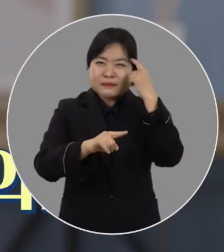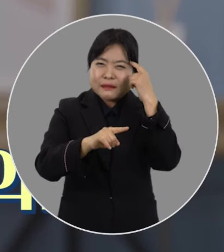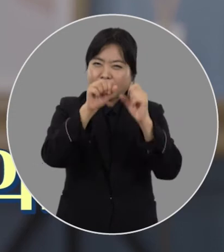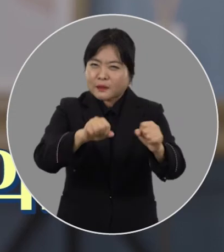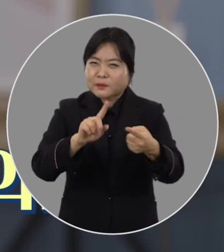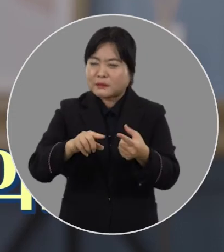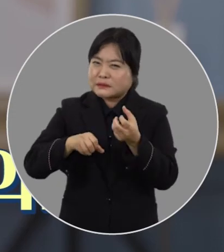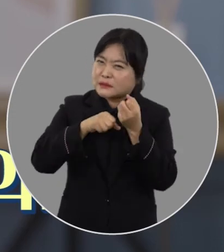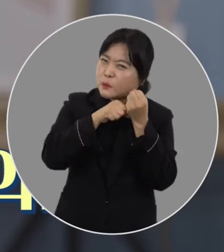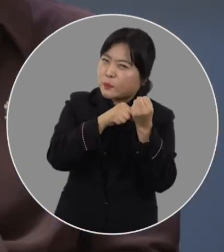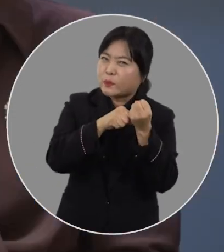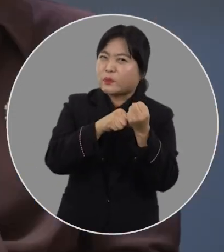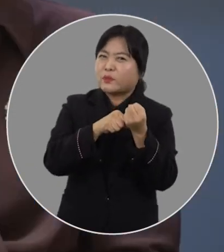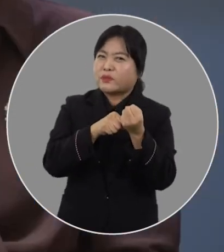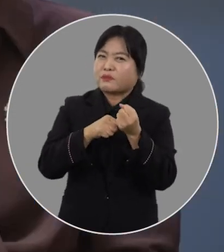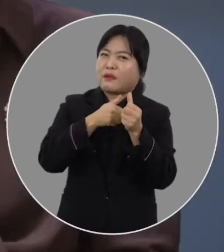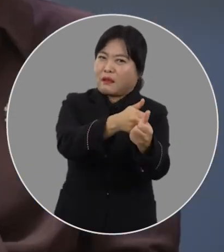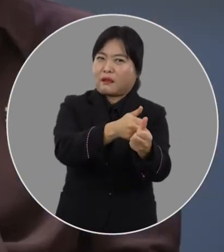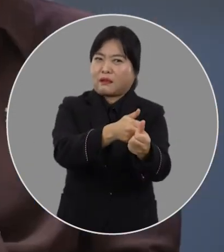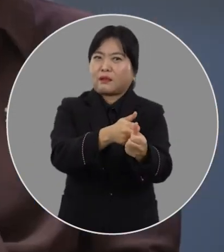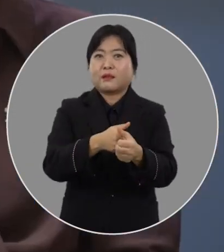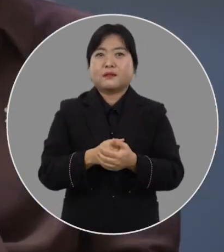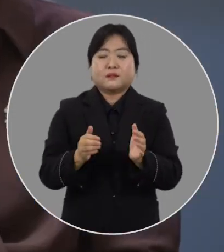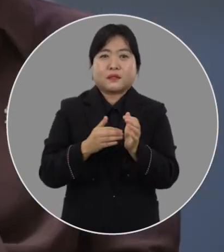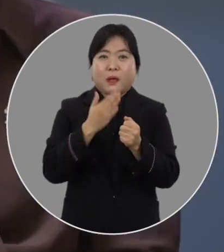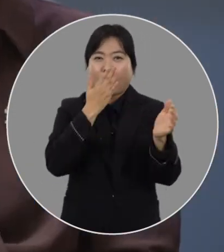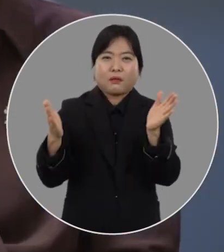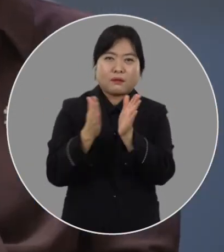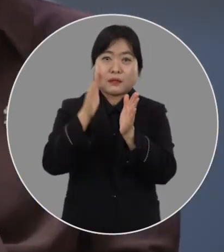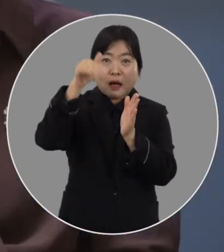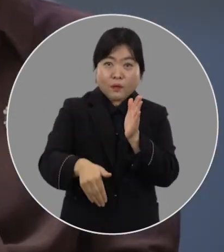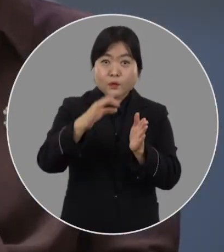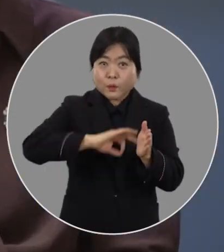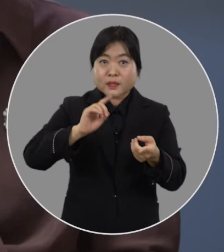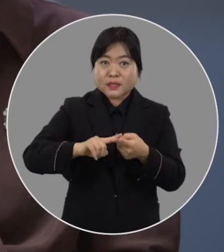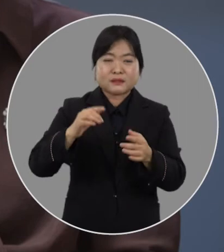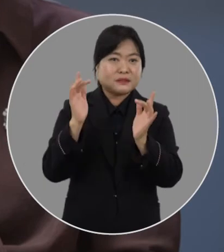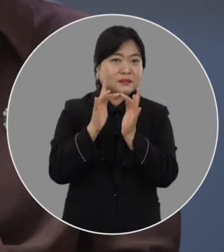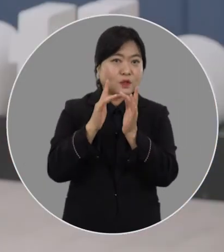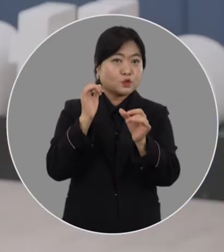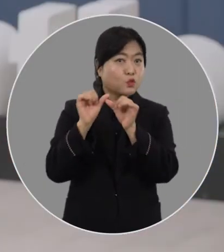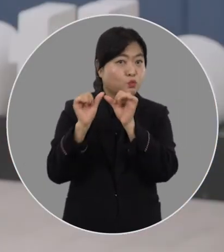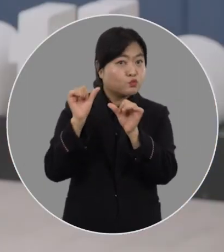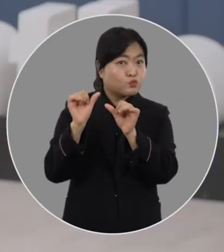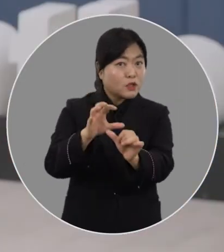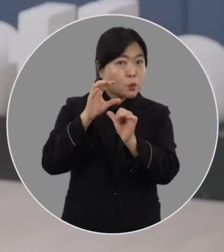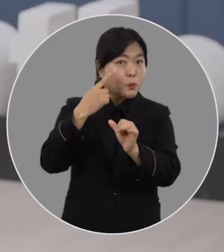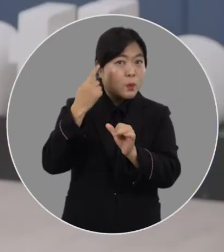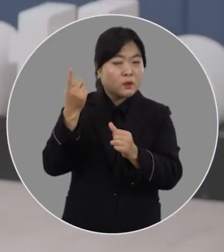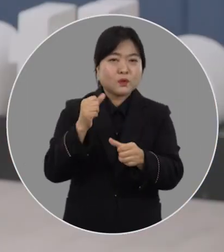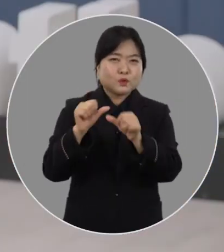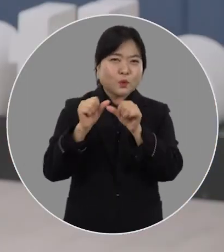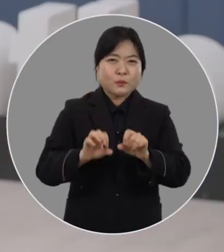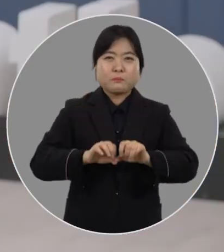경향을 보인다는 겁니다. 이러한 연쇄 하광 효과를 인터넷상에서의 소문에 적용해 볼까요? 일단 소문이